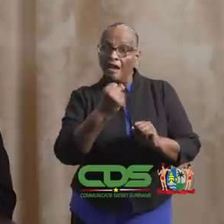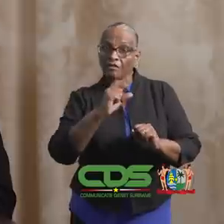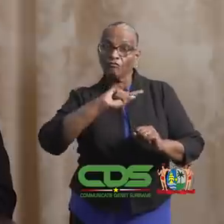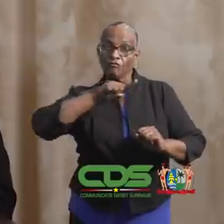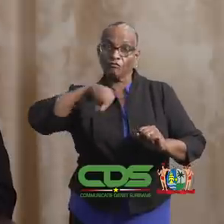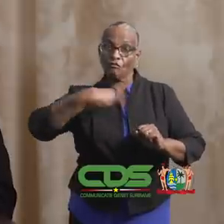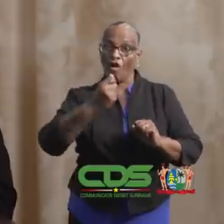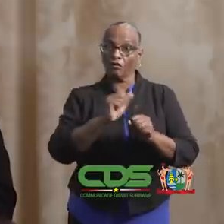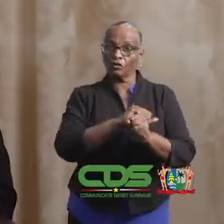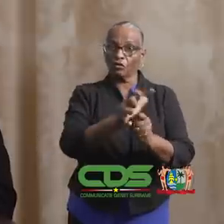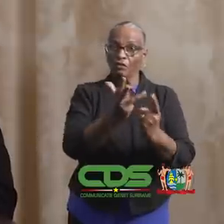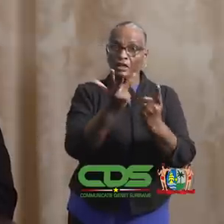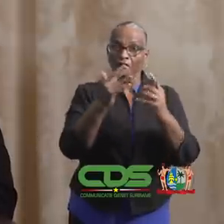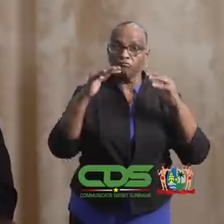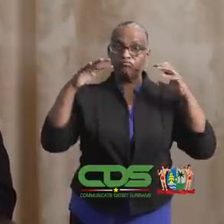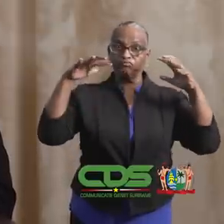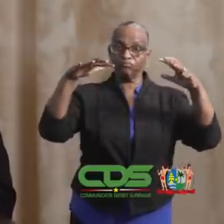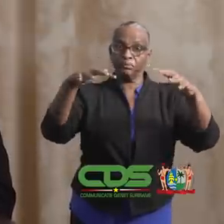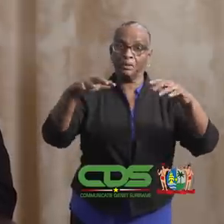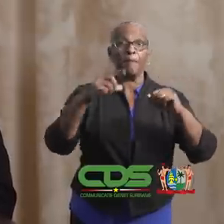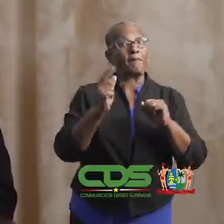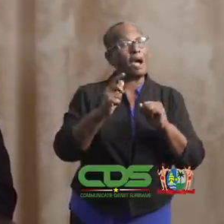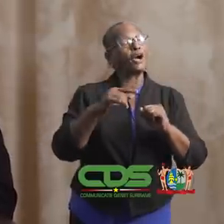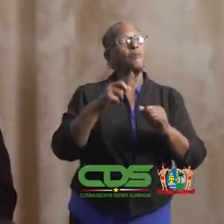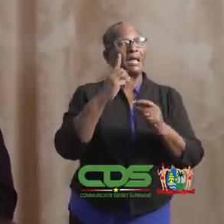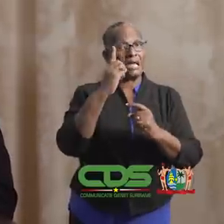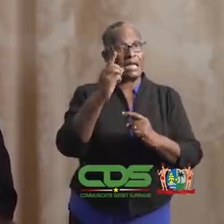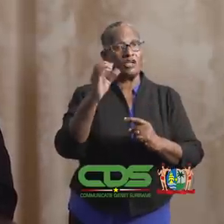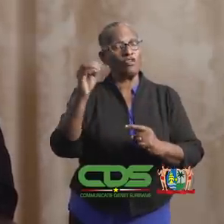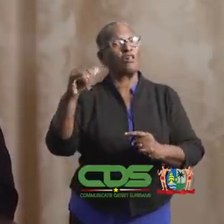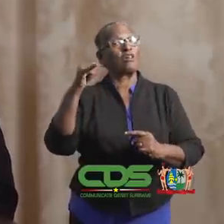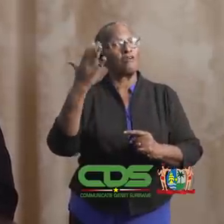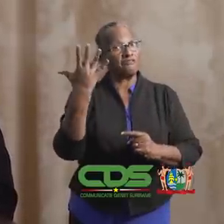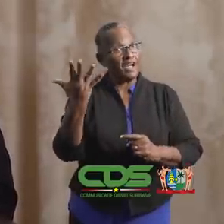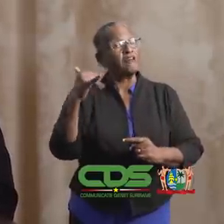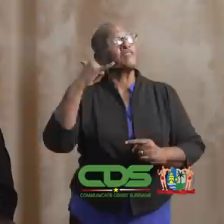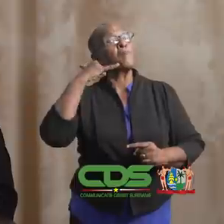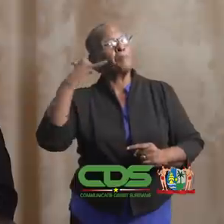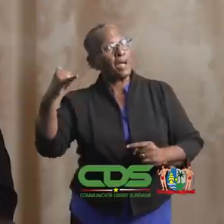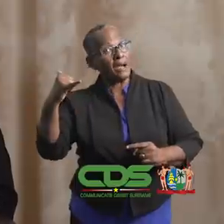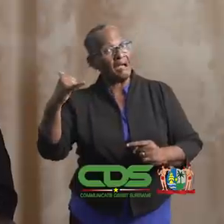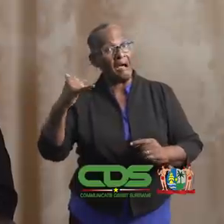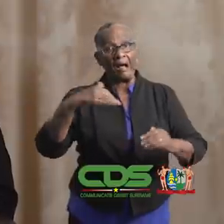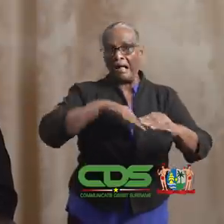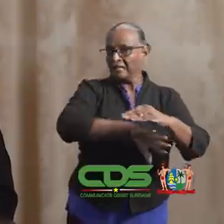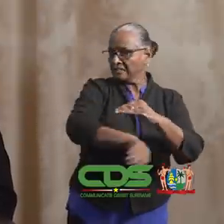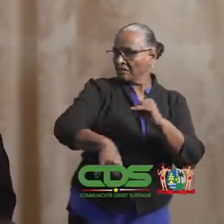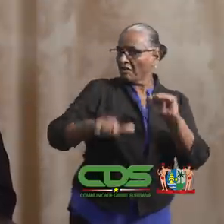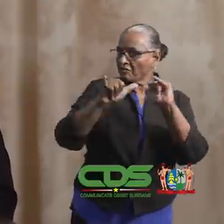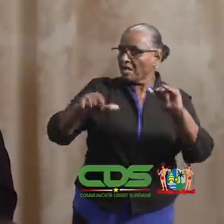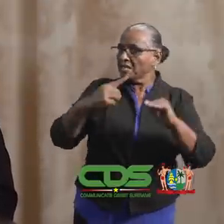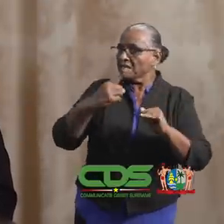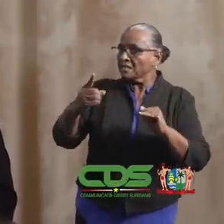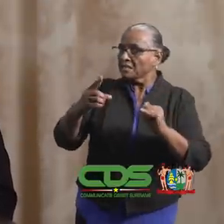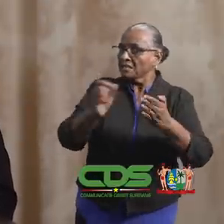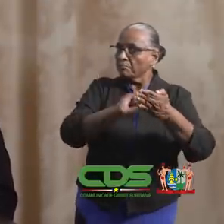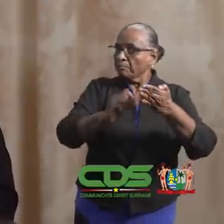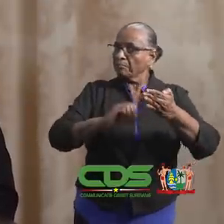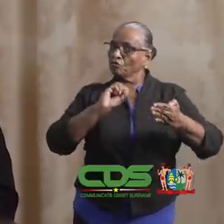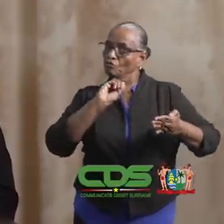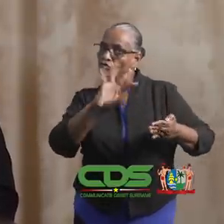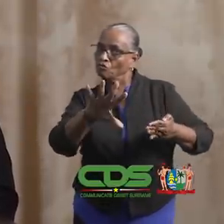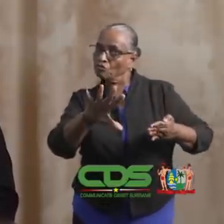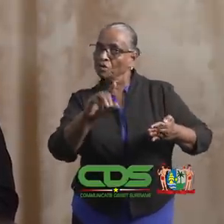golf. Maak gebruik van de kliklijn 105 om eventuele illegale feestjes te rapporteren aan de daartoe